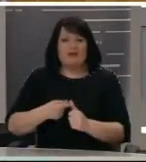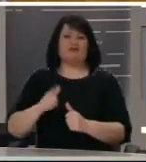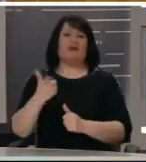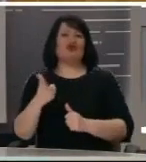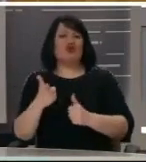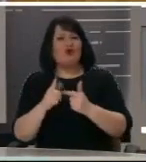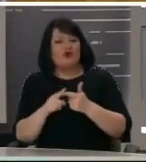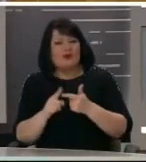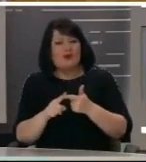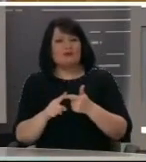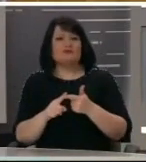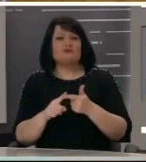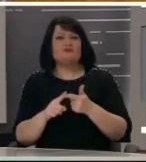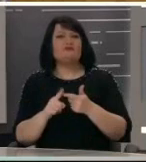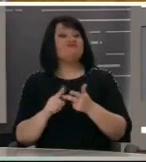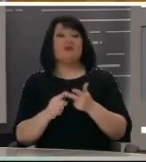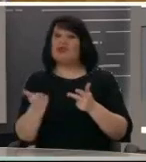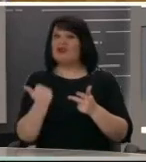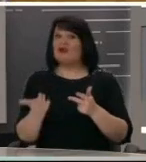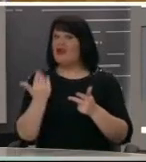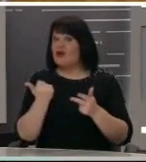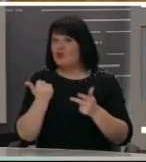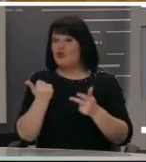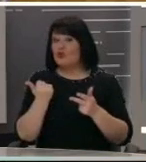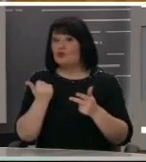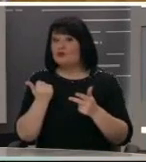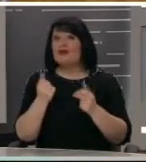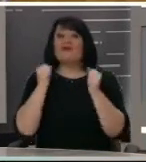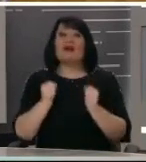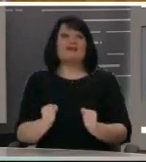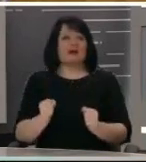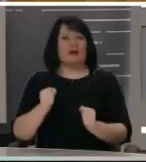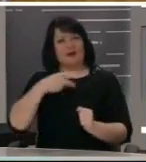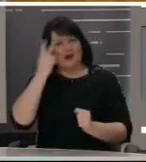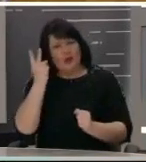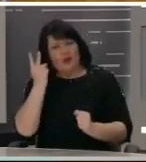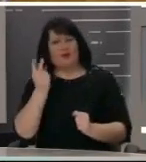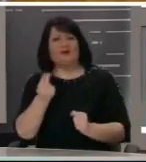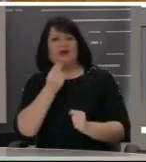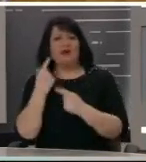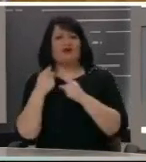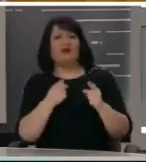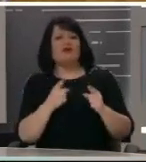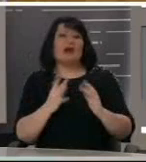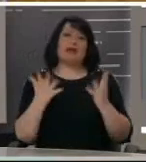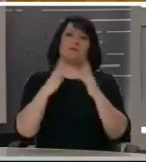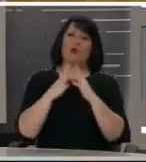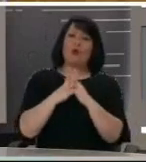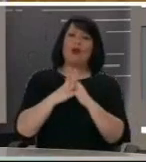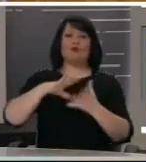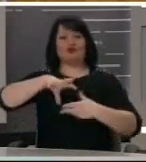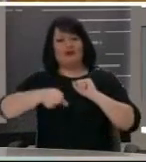φτώχεια, την έλλειψη πρόσβασης σε βασικά αγαθά, είτε είναι ο πόλεμος και η βία,